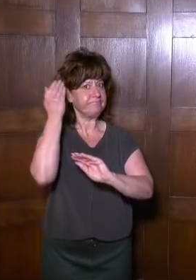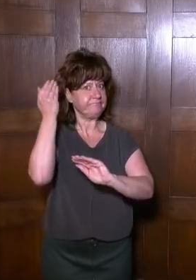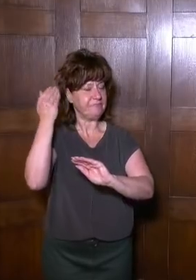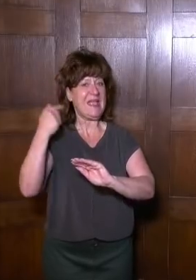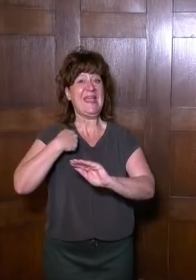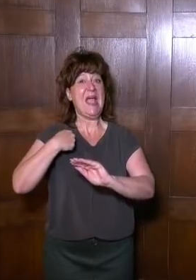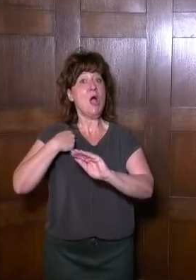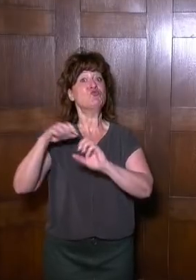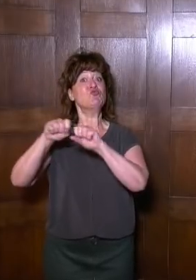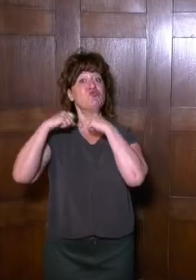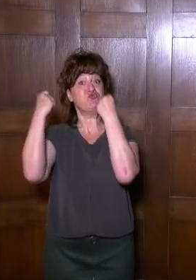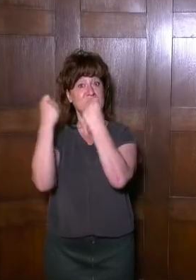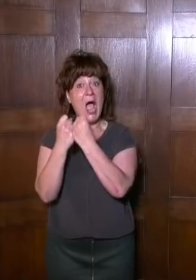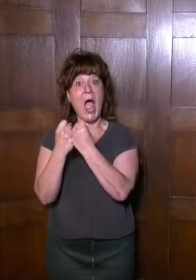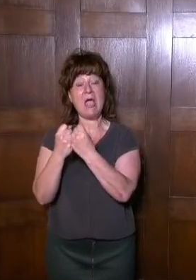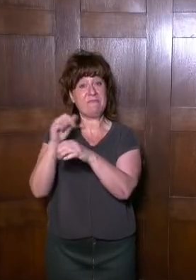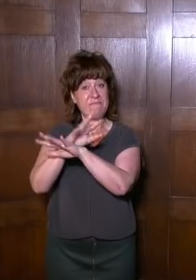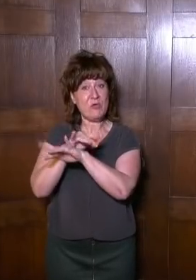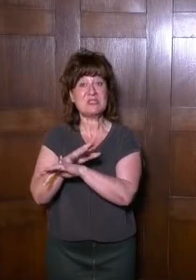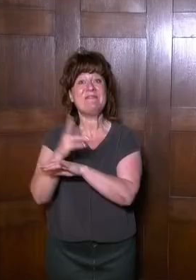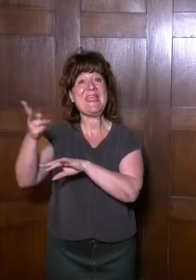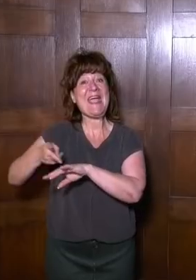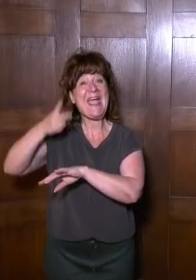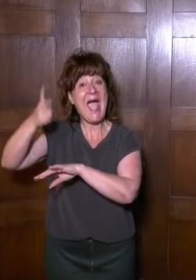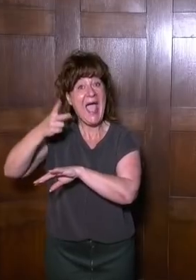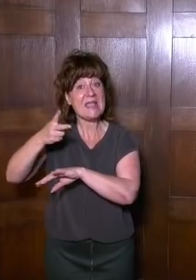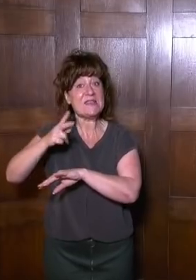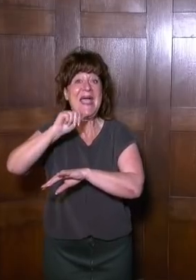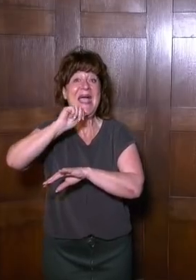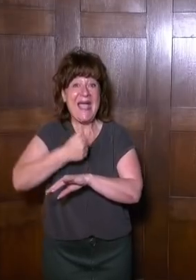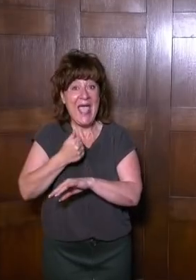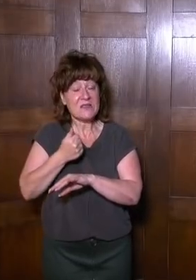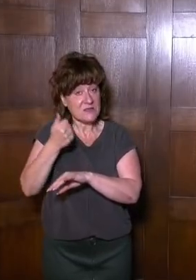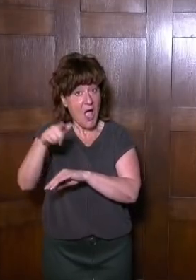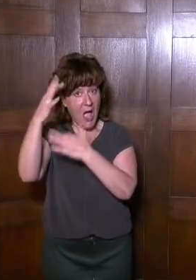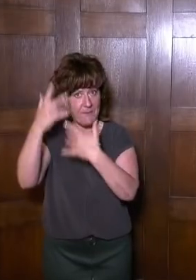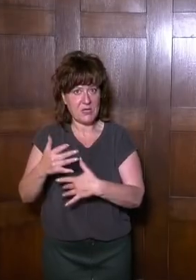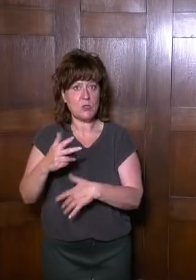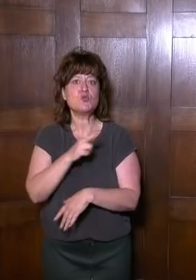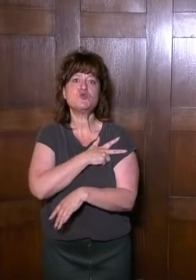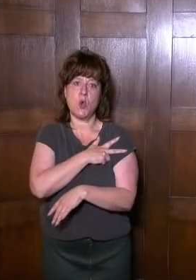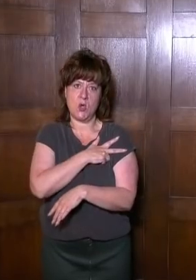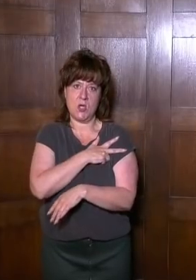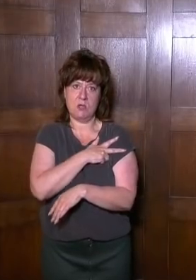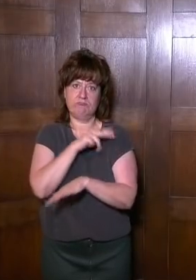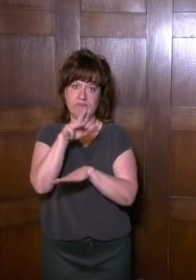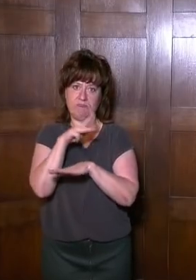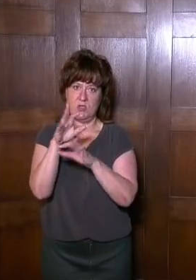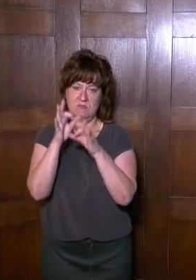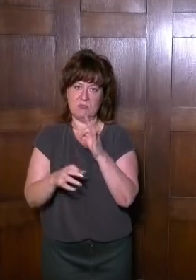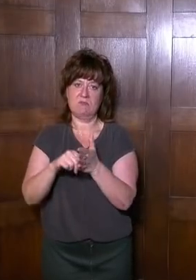unseren erwirtschafteten Margen, also das, was von einer Reise übrig bleibt, wenn sie abgerechnet wird, haben wir treue 19% gezahlt.